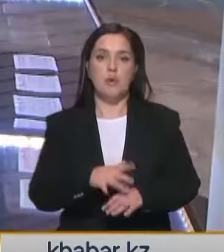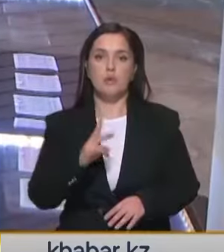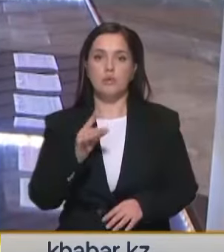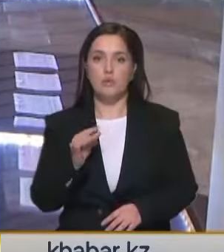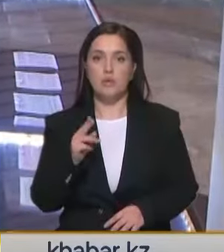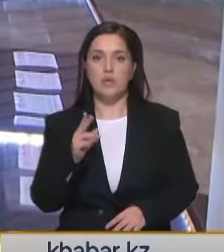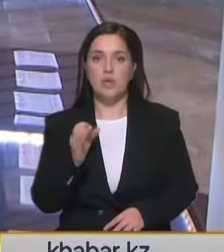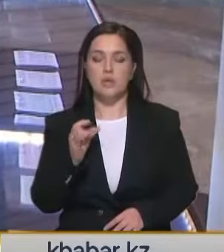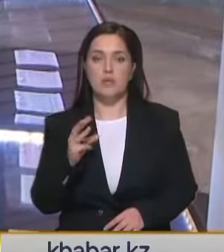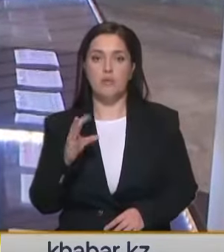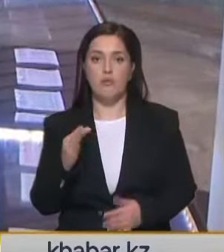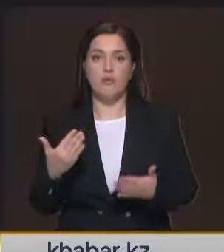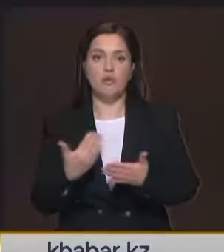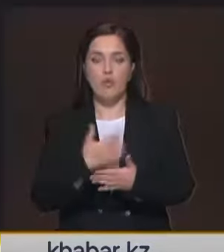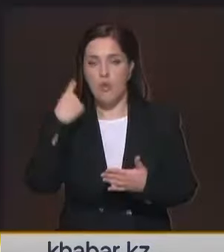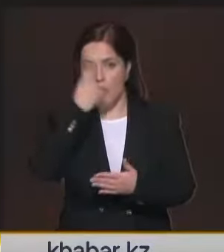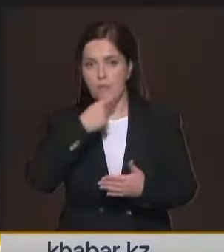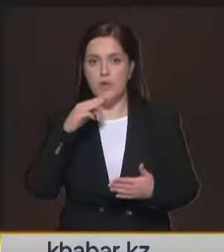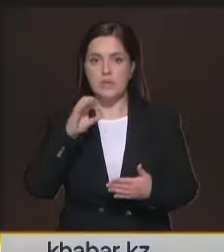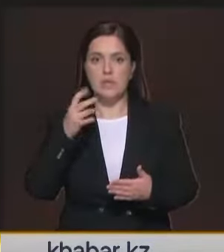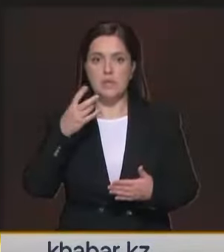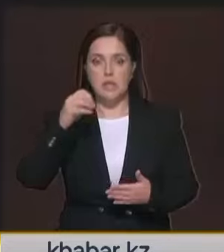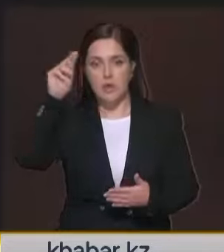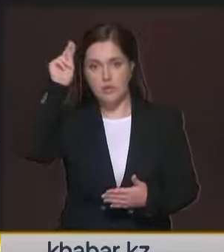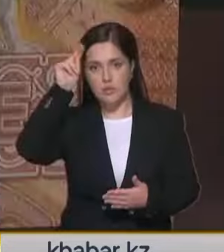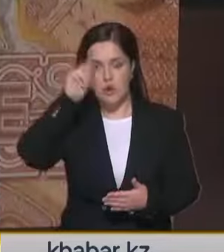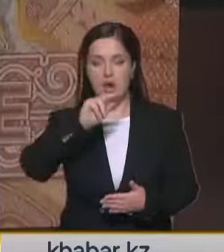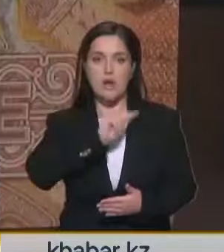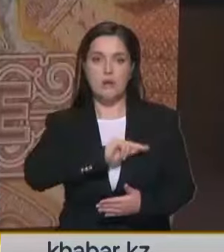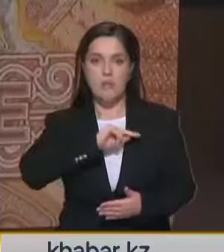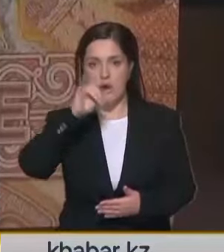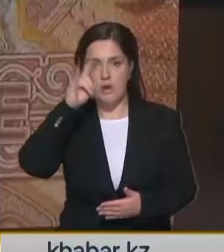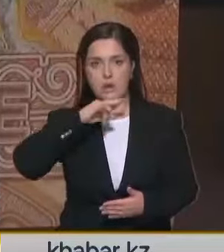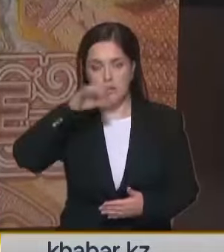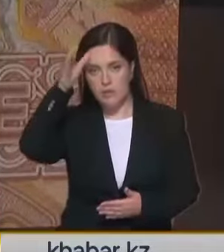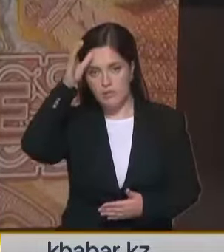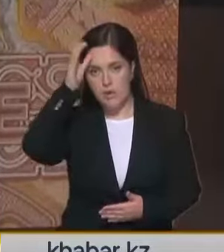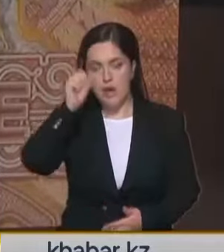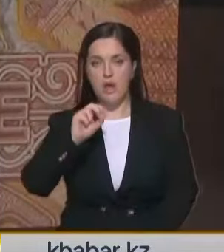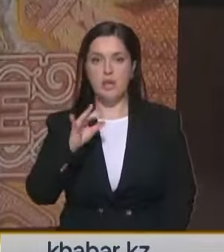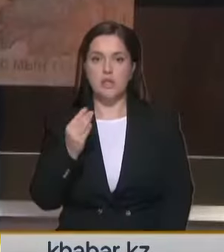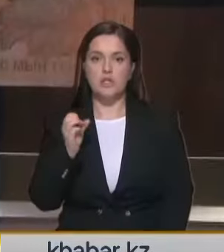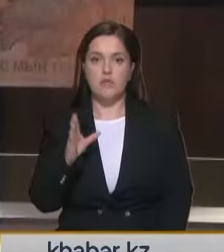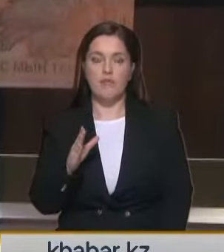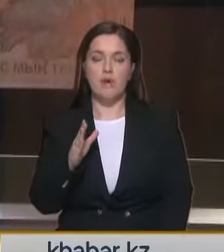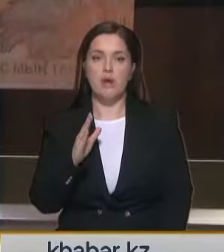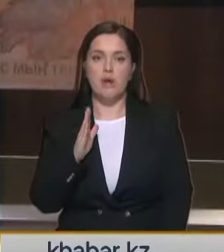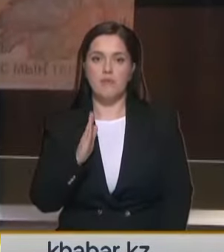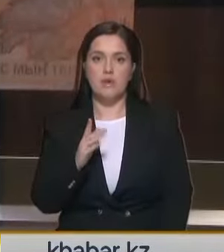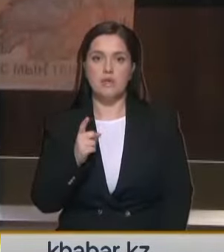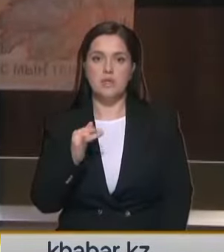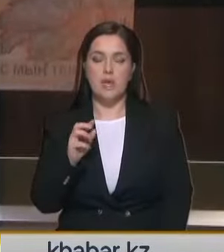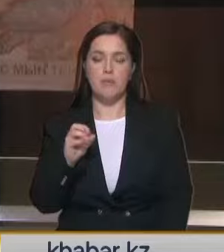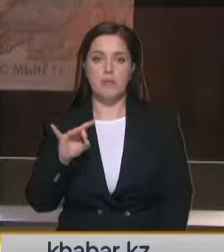при формировании нового облика тенге изучались работы таких выдающихся казахстанских ученых, как Кемаль Акишев и Виктор Зайберт. На выставке